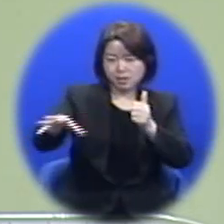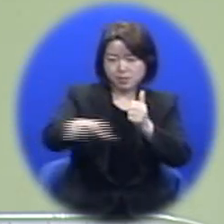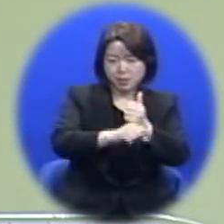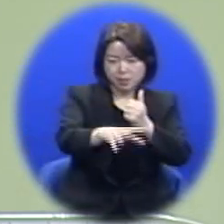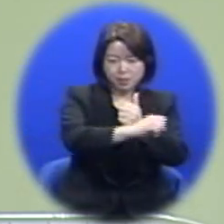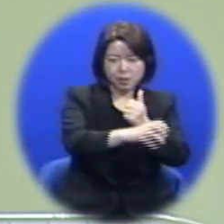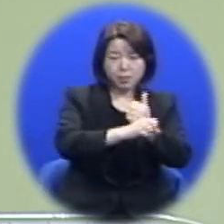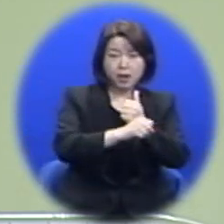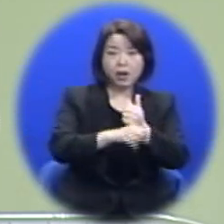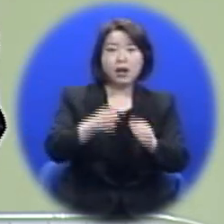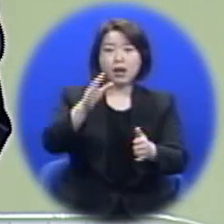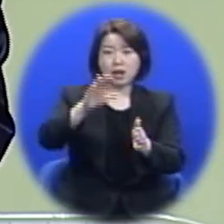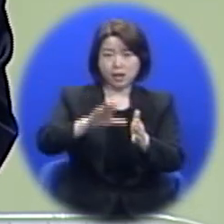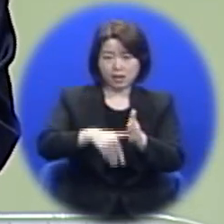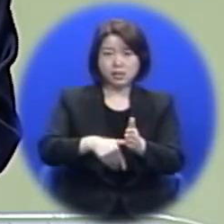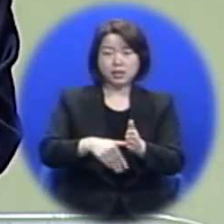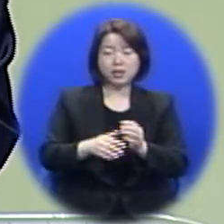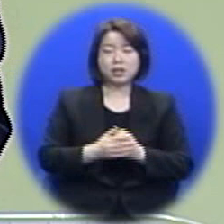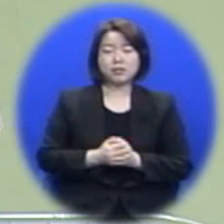그때